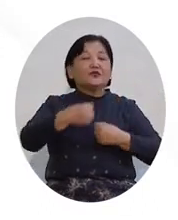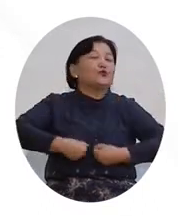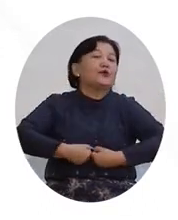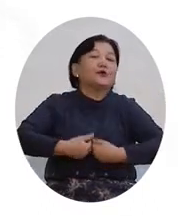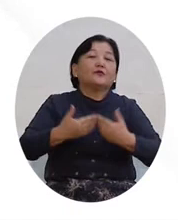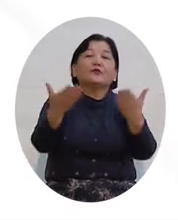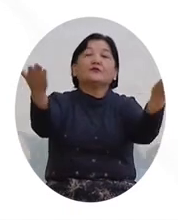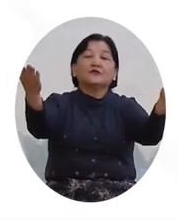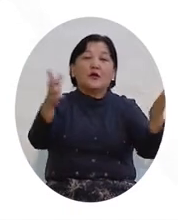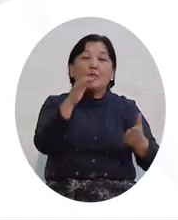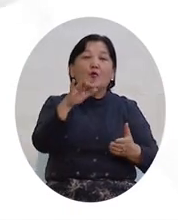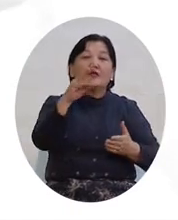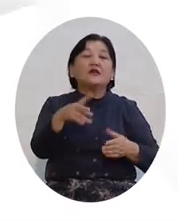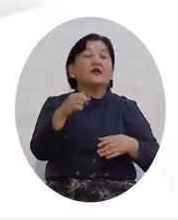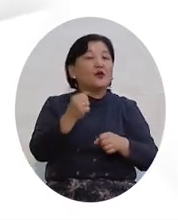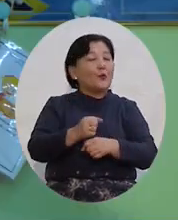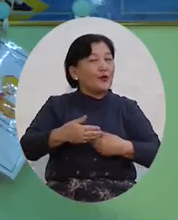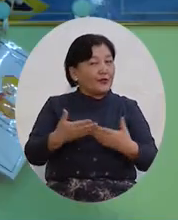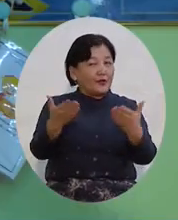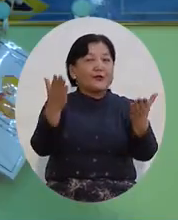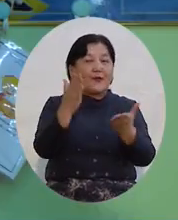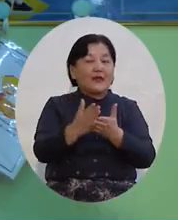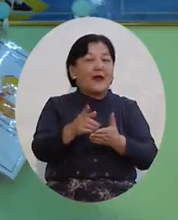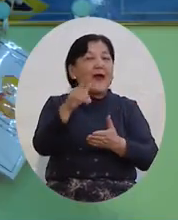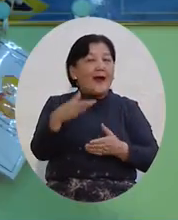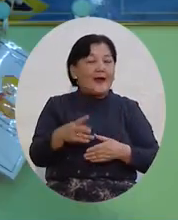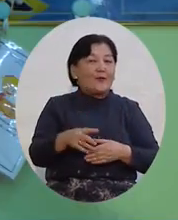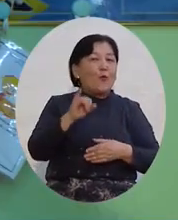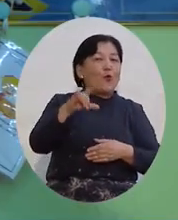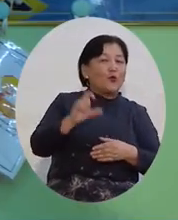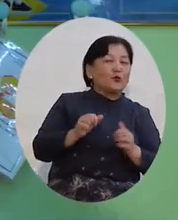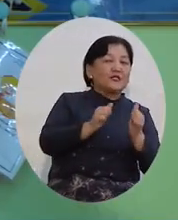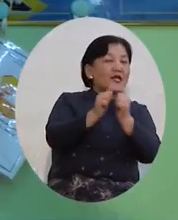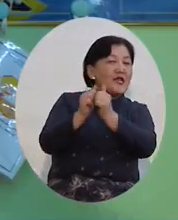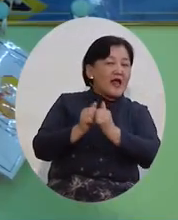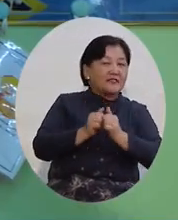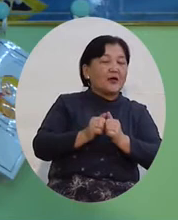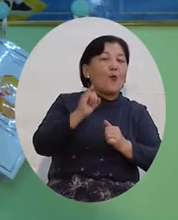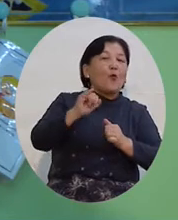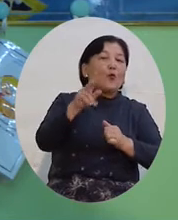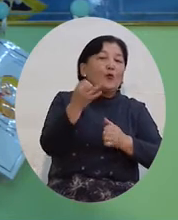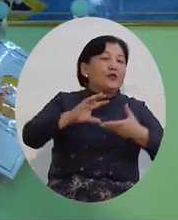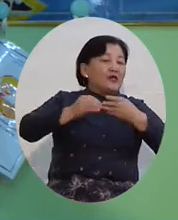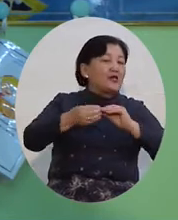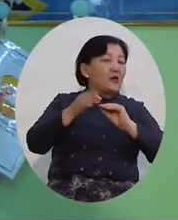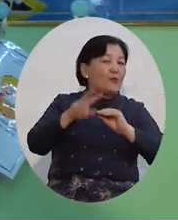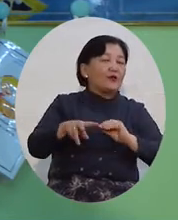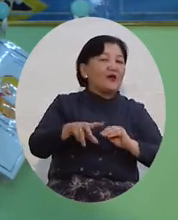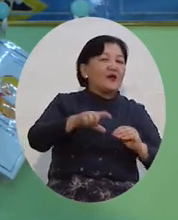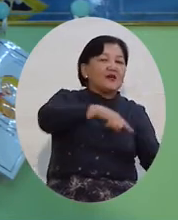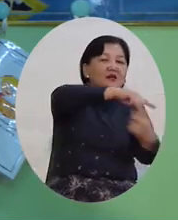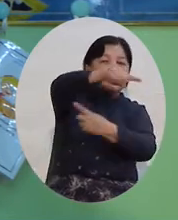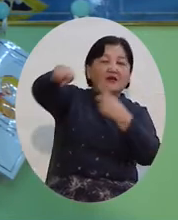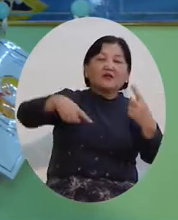дэлгэрүүлж буйныг арвдуулдаг байх нь байна. Харин муу хүмүүстэй нөхөрлөж муу үйлийг хийсээр байвал тэр нь эргээд